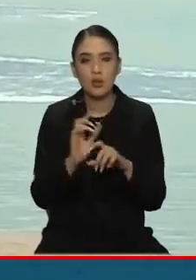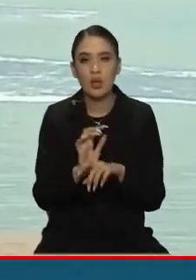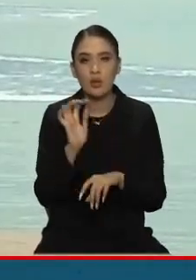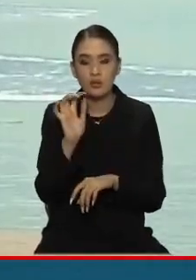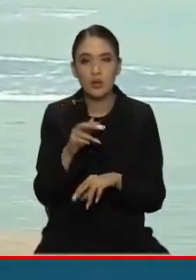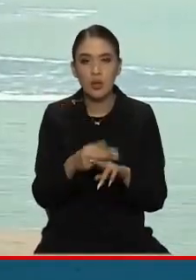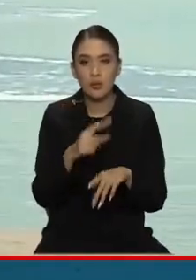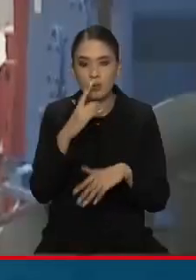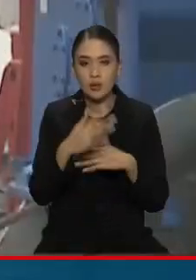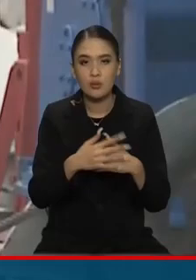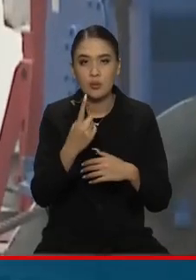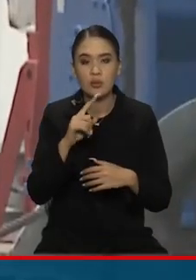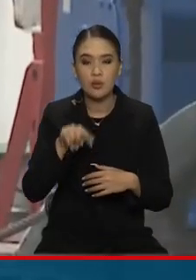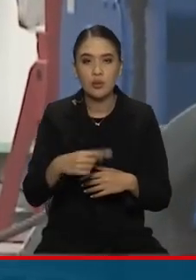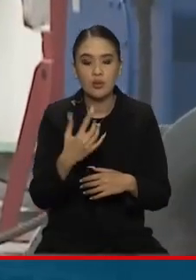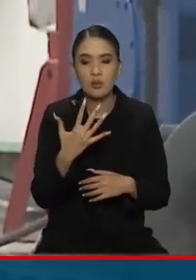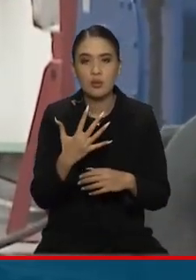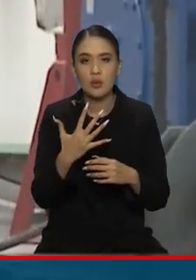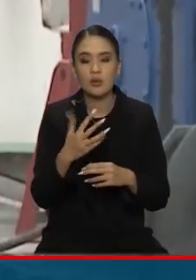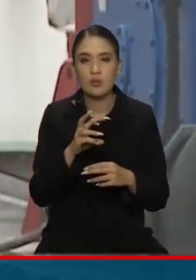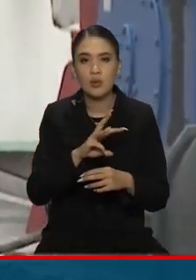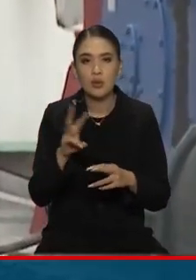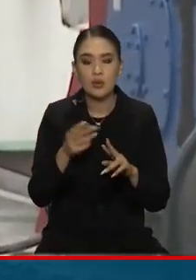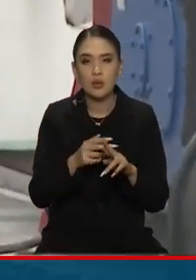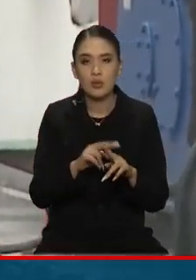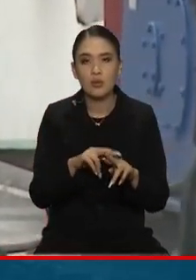Мәселен, былтыр 1,15 миллион тонна жүк өтсе, биыл 8 айда